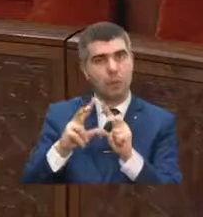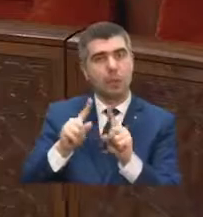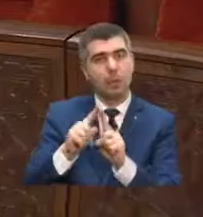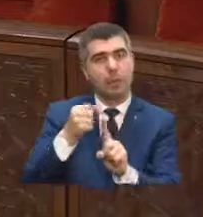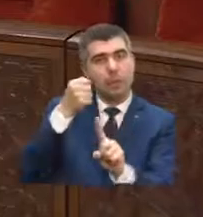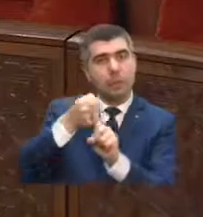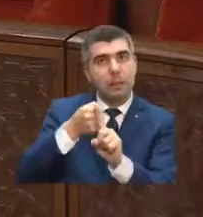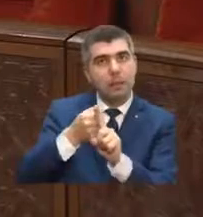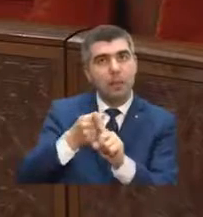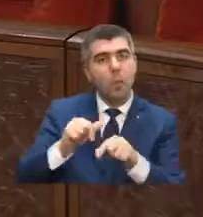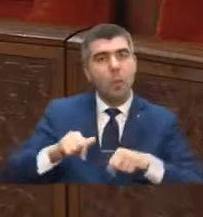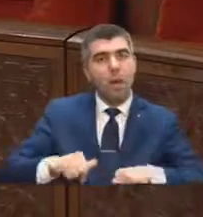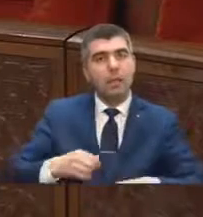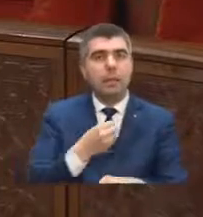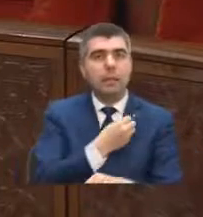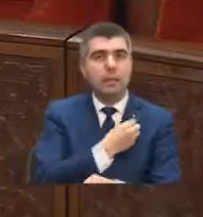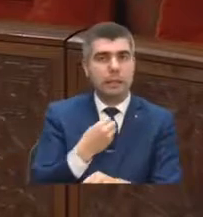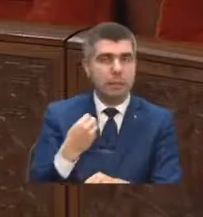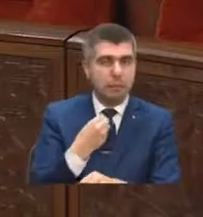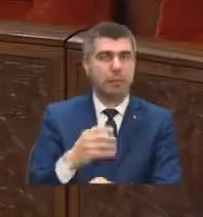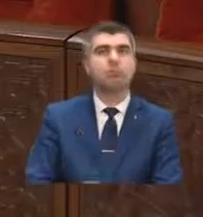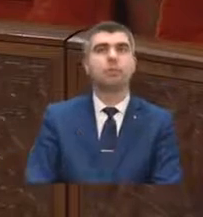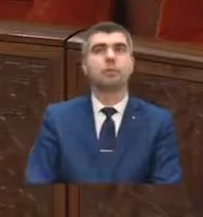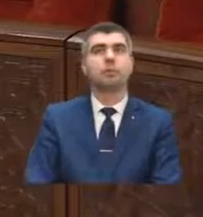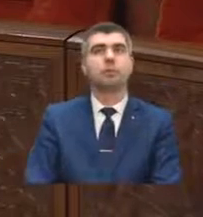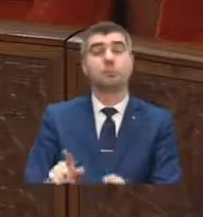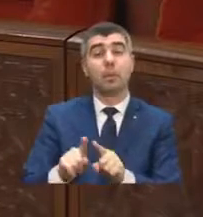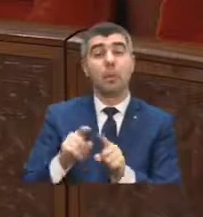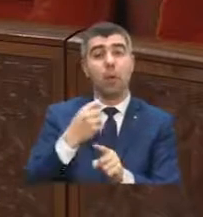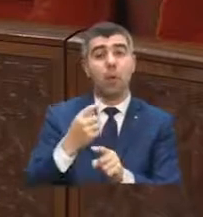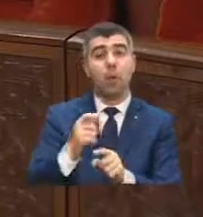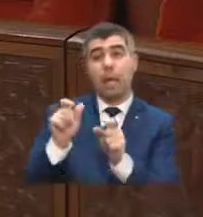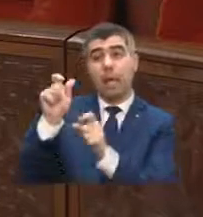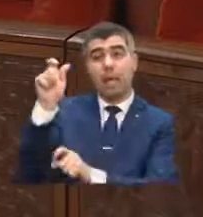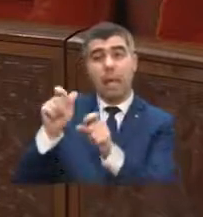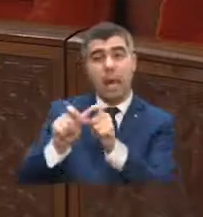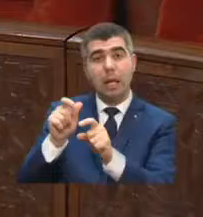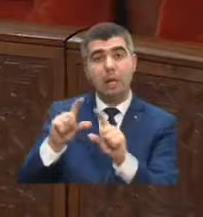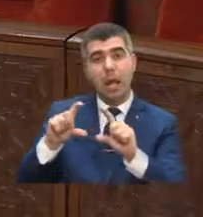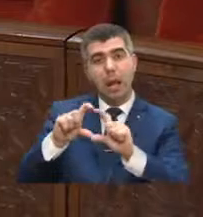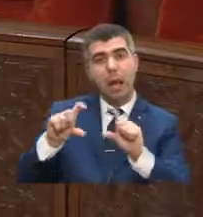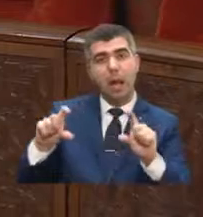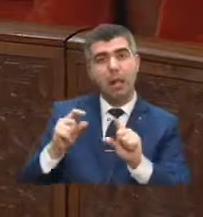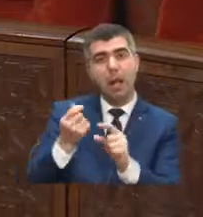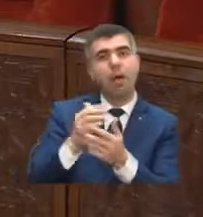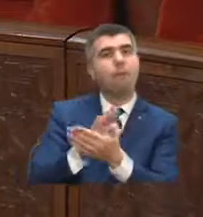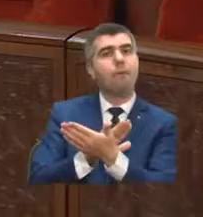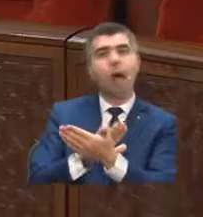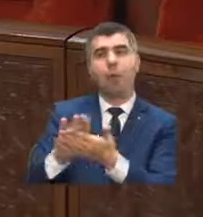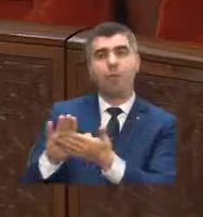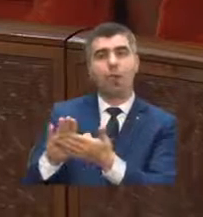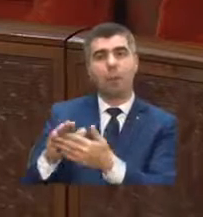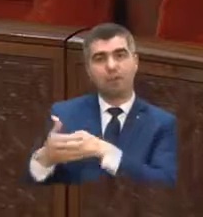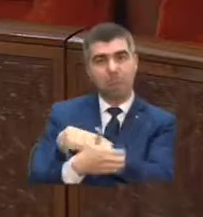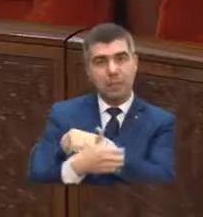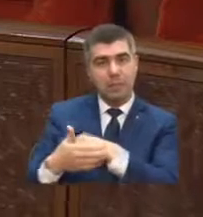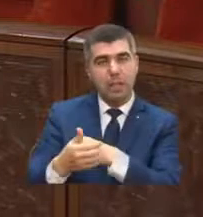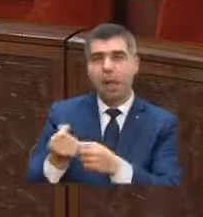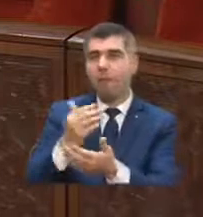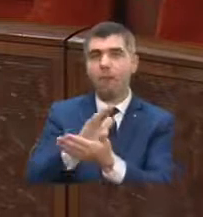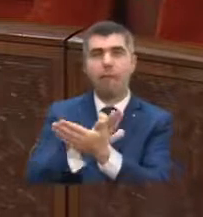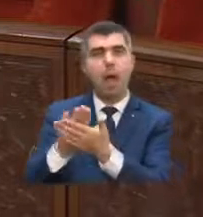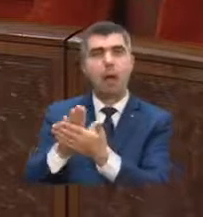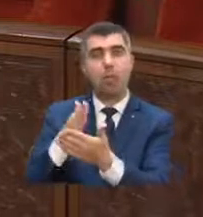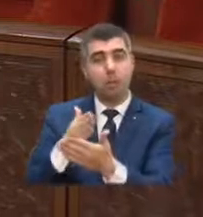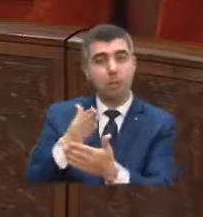تقوم به وزارة الصحة، وماشي راه الناس اللي عندهم الرماد كياخذوا الدواء فابور. كنعاودوا ناكد الا غيمشي يدير هذاك